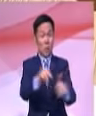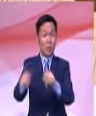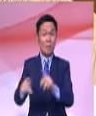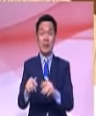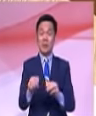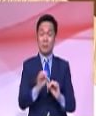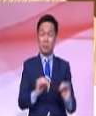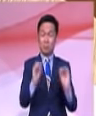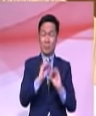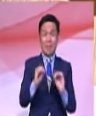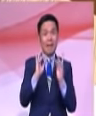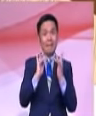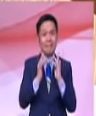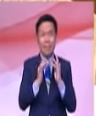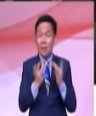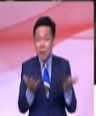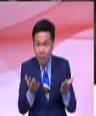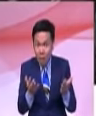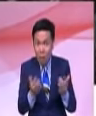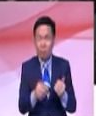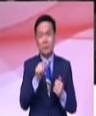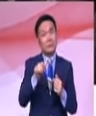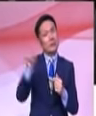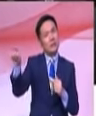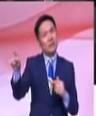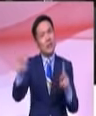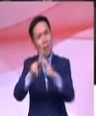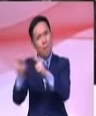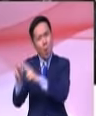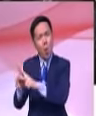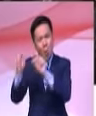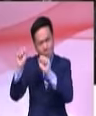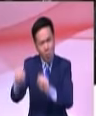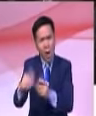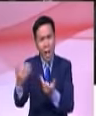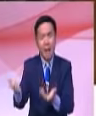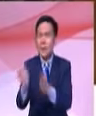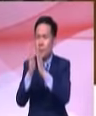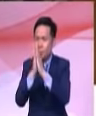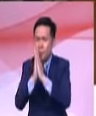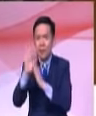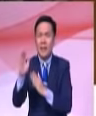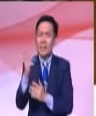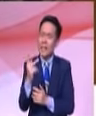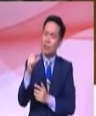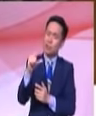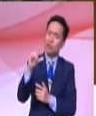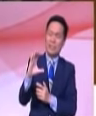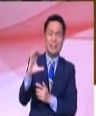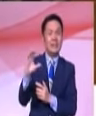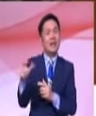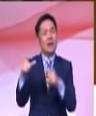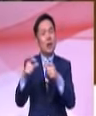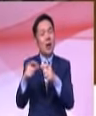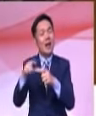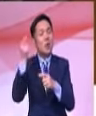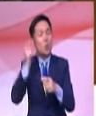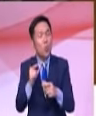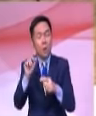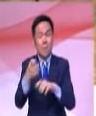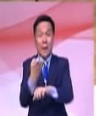tidak mempunyai akses internet terutamanya di luar bandar boleh membuat permohonan KGC serta mendapatkan